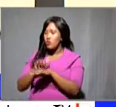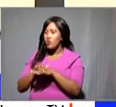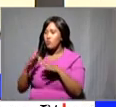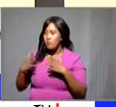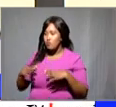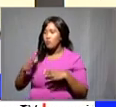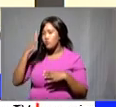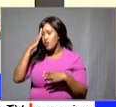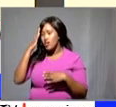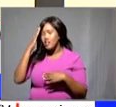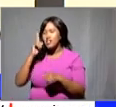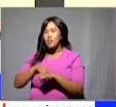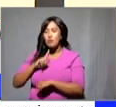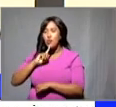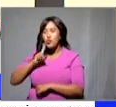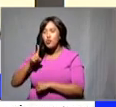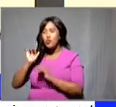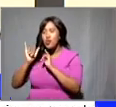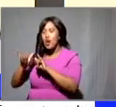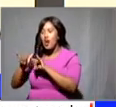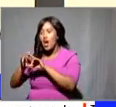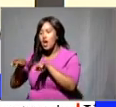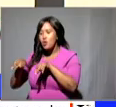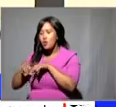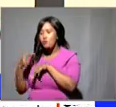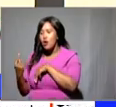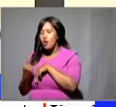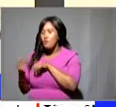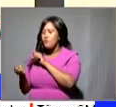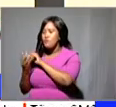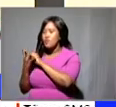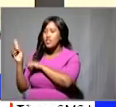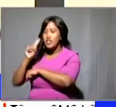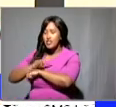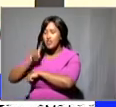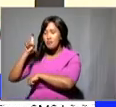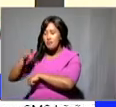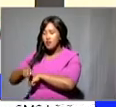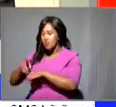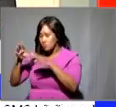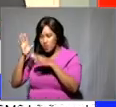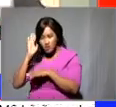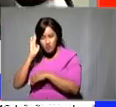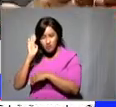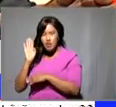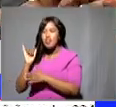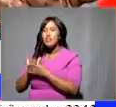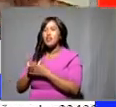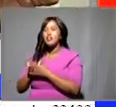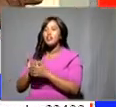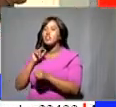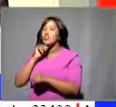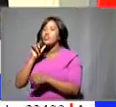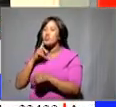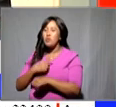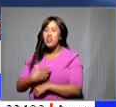wa gorweirwo we quarantine for 14 days it you have to be no ginyo kro we quarantine for 14 days tihida ya gucera leo